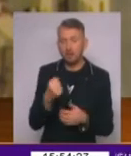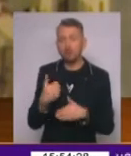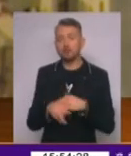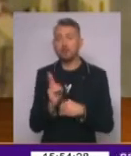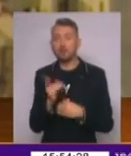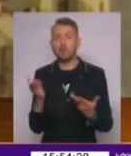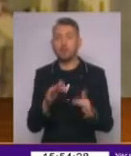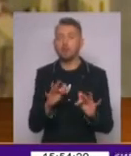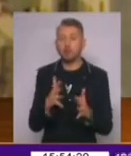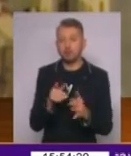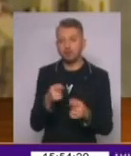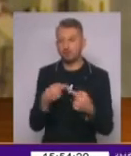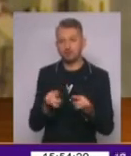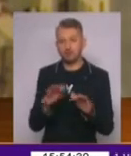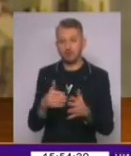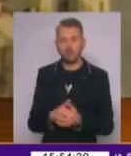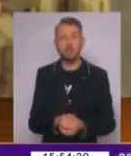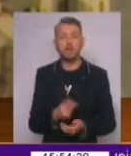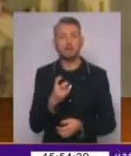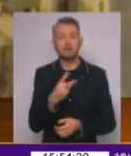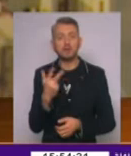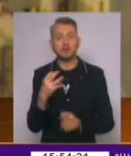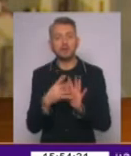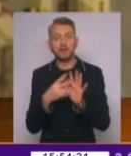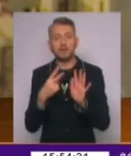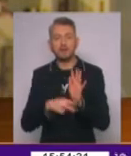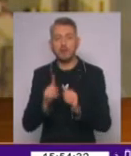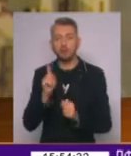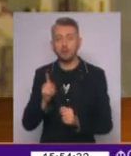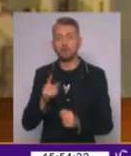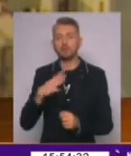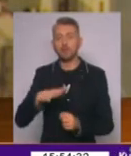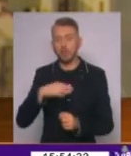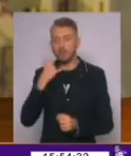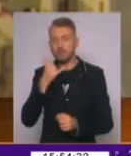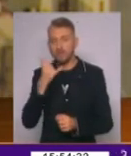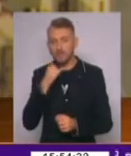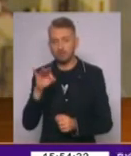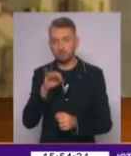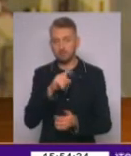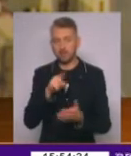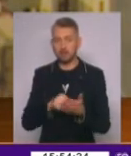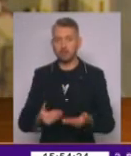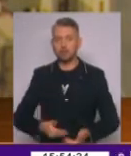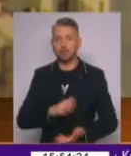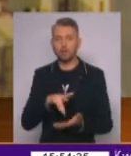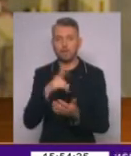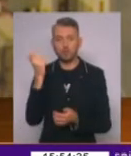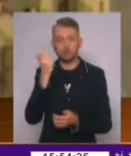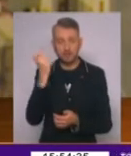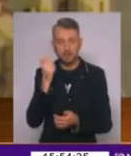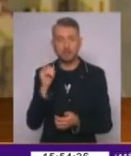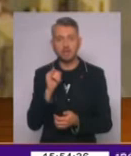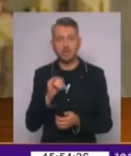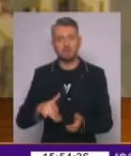яка подія, то вже інша історія. Прошу, 223-09-71. Ми далі чекаємо дзвінків з приводу питань житлово-комунального господарства і, звичайно,